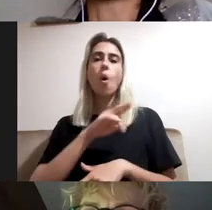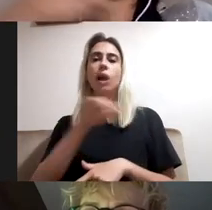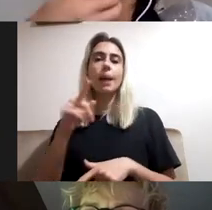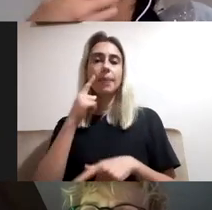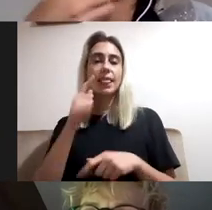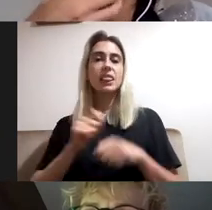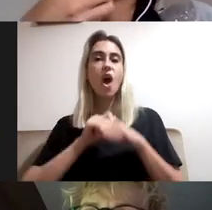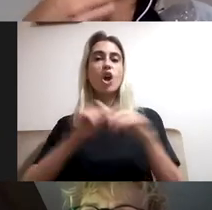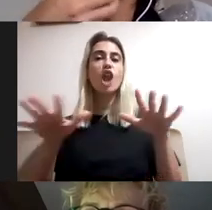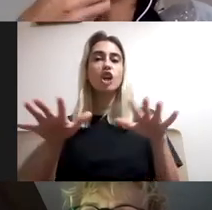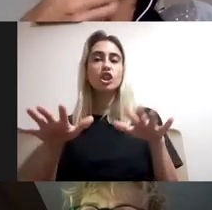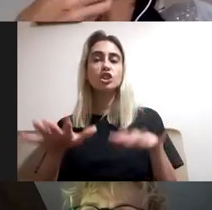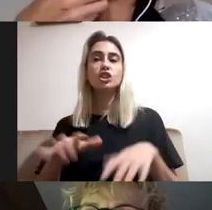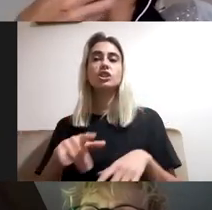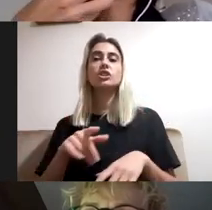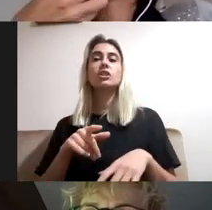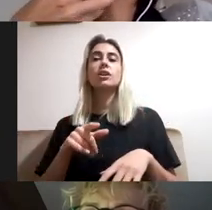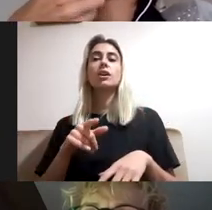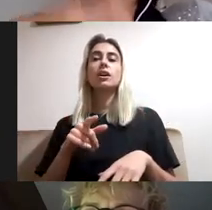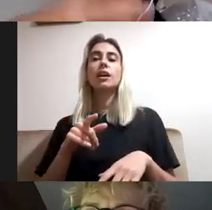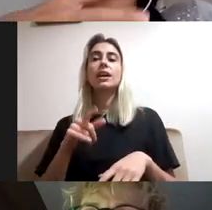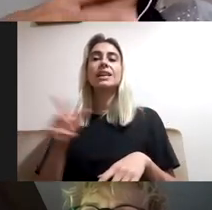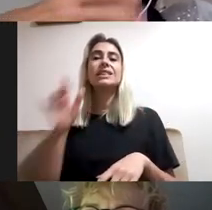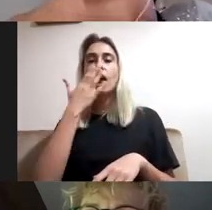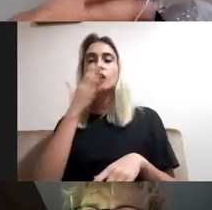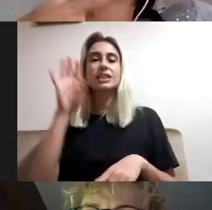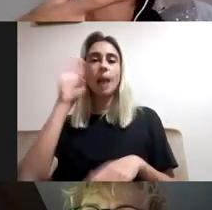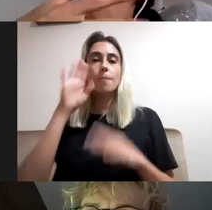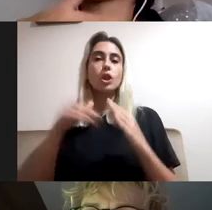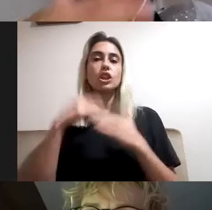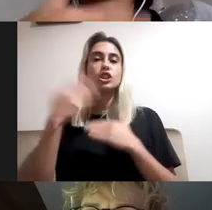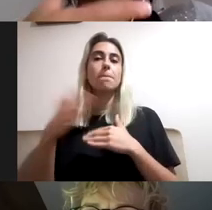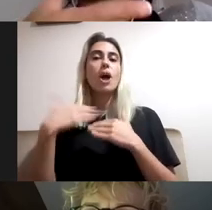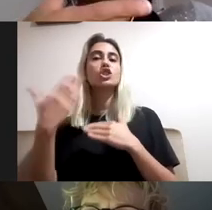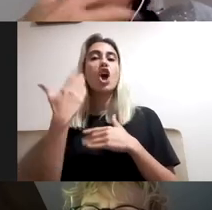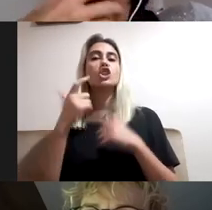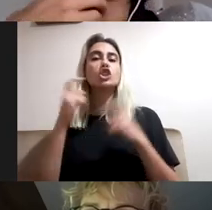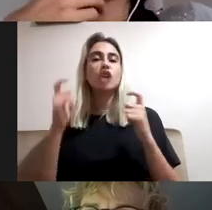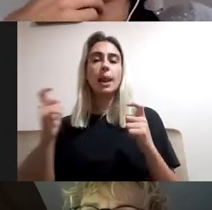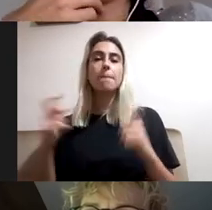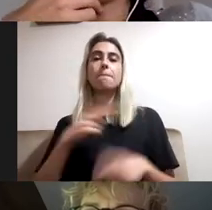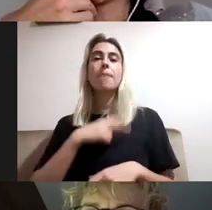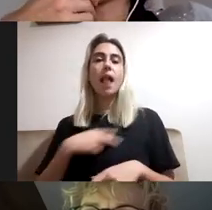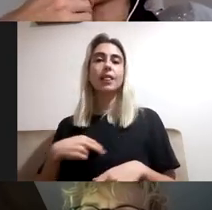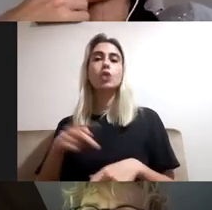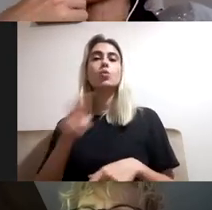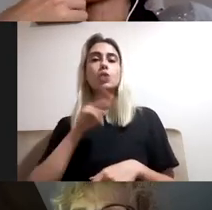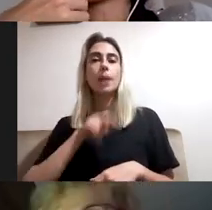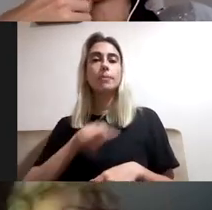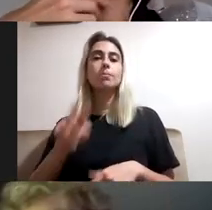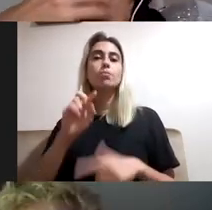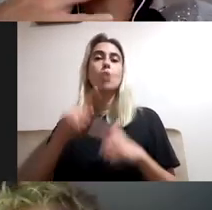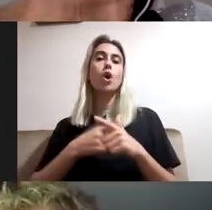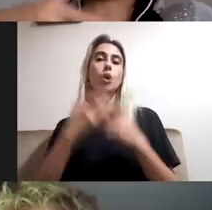projeler, özellikle sadece İstanbul dışında da başka şehirlerde, başka belediyelerle de mesela yürütebileceğiniz projeler